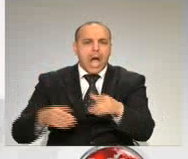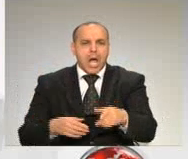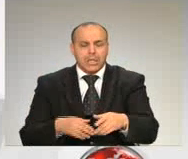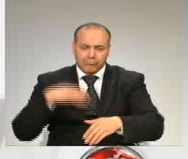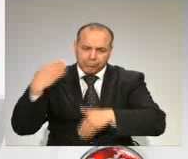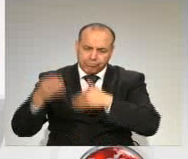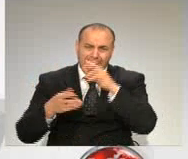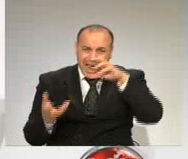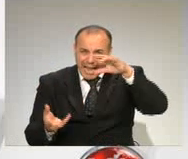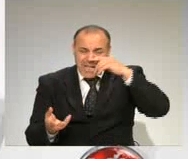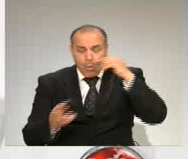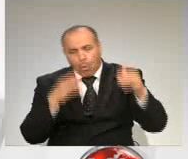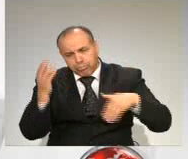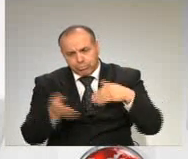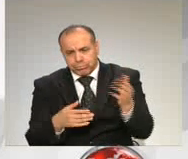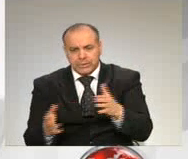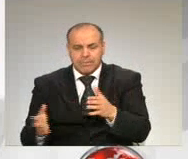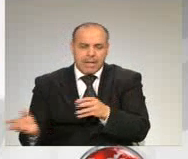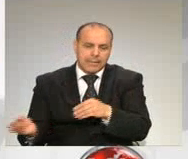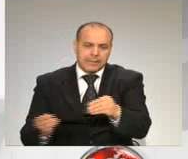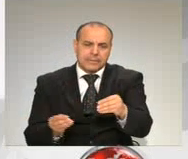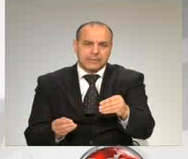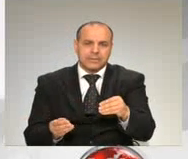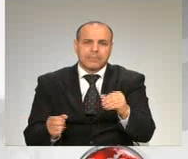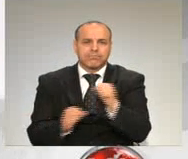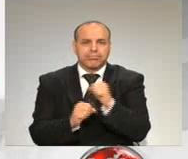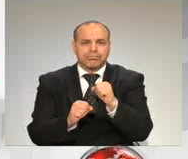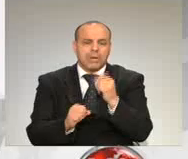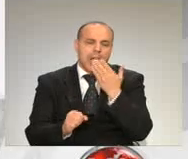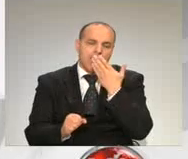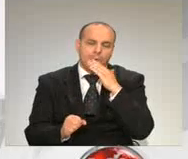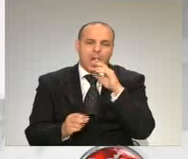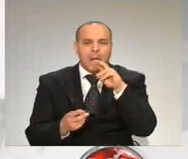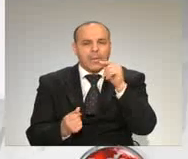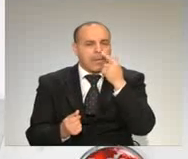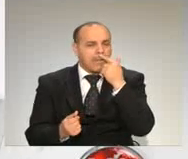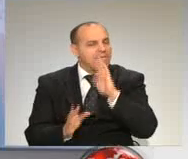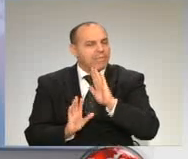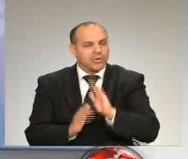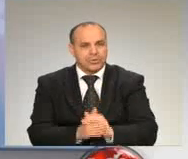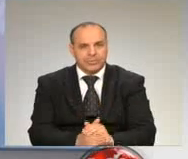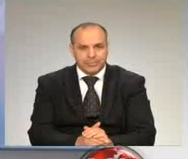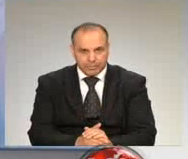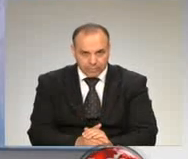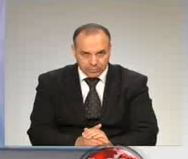انقلابها والتثبت من عدم وجود تسرب للغاز منها.